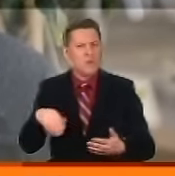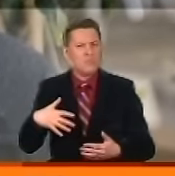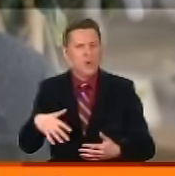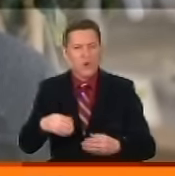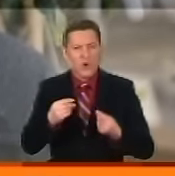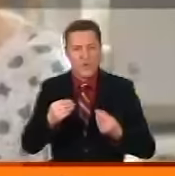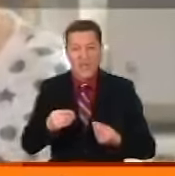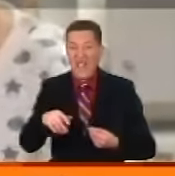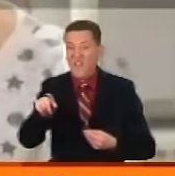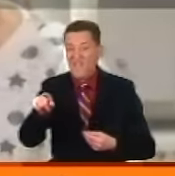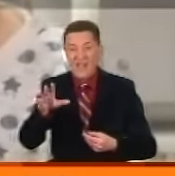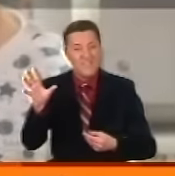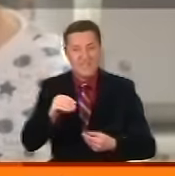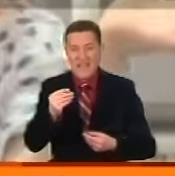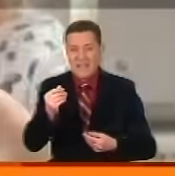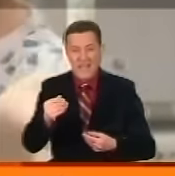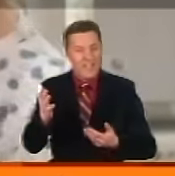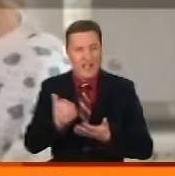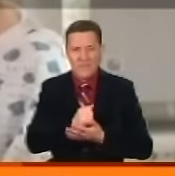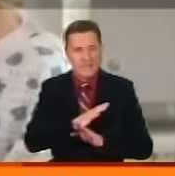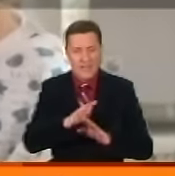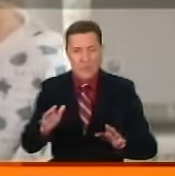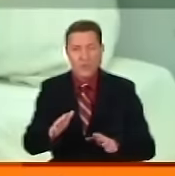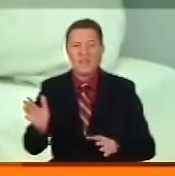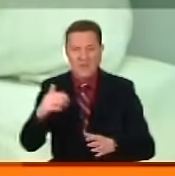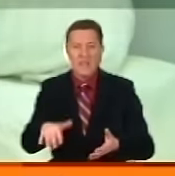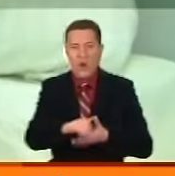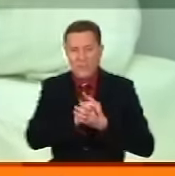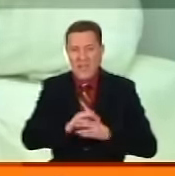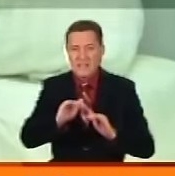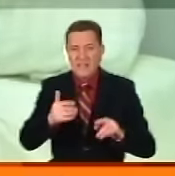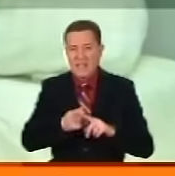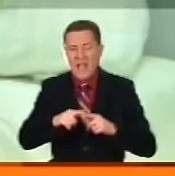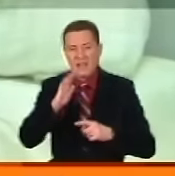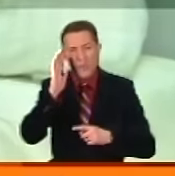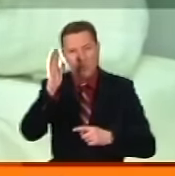гроші з собою не заберете. Я говорю, давайте, ребята, об'єднатися, тому що діти – це будущее України. Якщо ми не